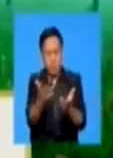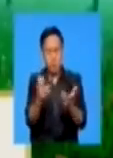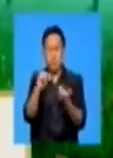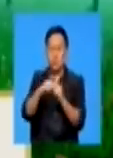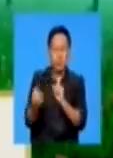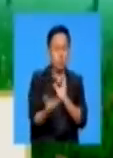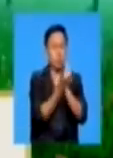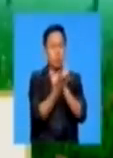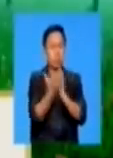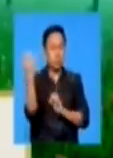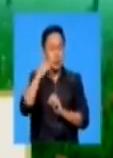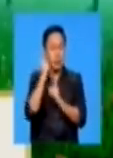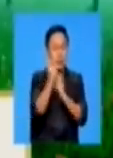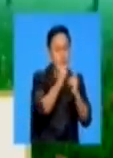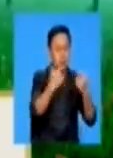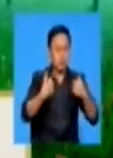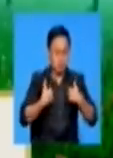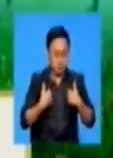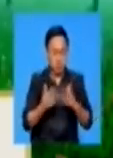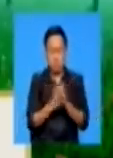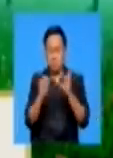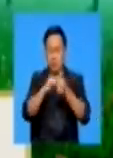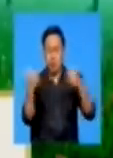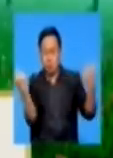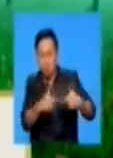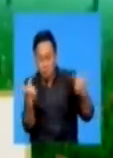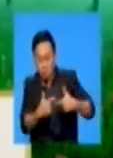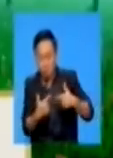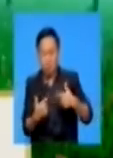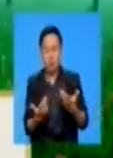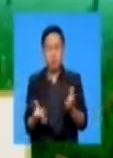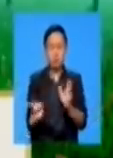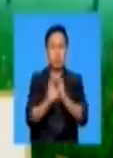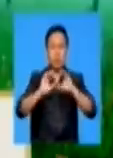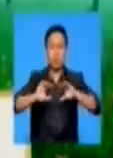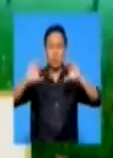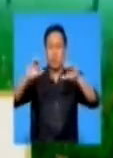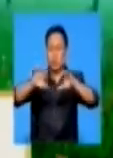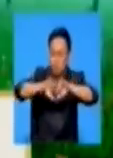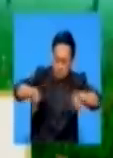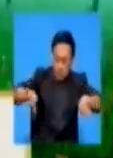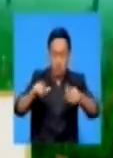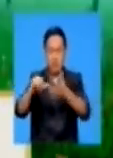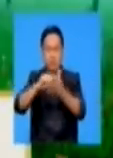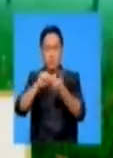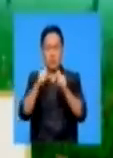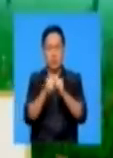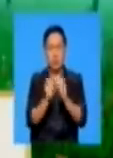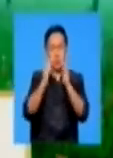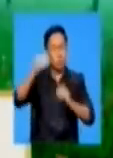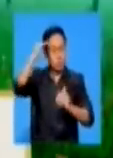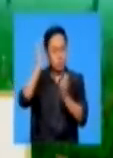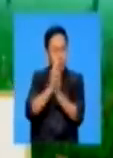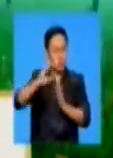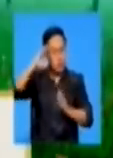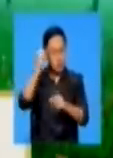อ่ะอันตรายก็จะเกิดขึ้นมันก็จะเกิดการตีกันทะเลาะกันมันก็ไม่พ้นรัฐบาลก็ต้องไปแก้ปัญหาเจ้าที่ก็เดือดร้อนนะขอร้องนะครับ